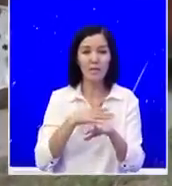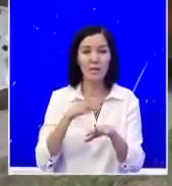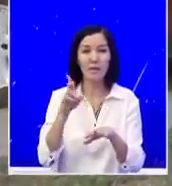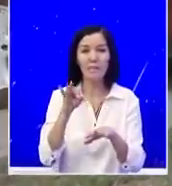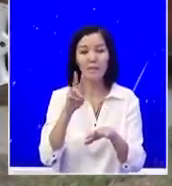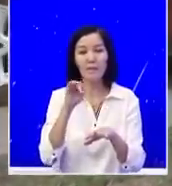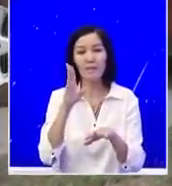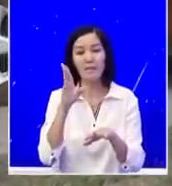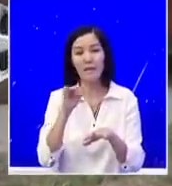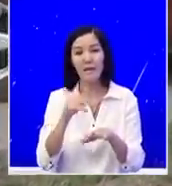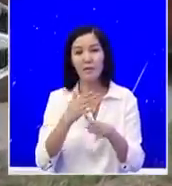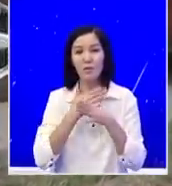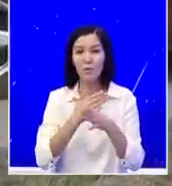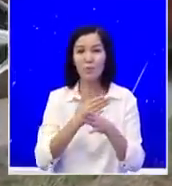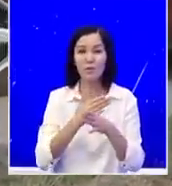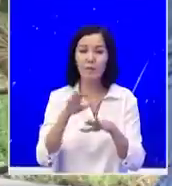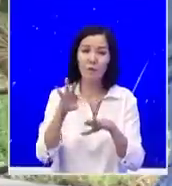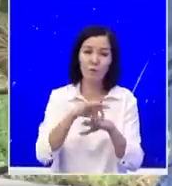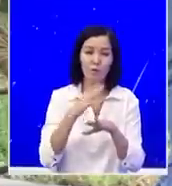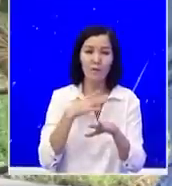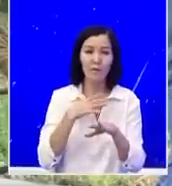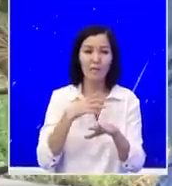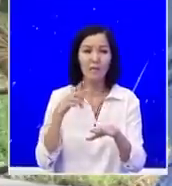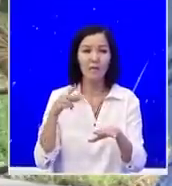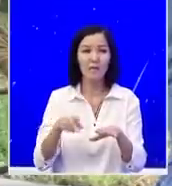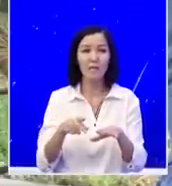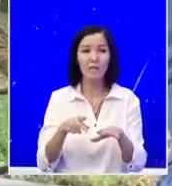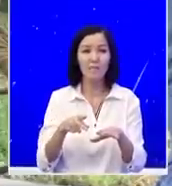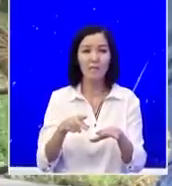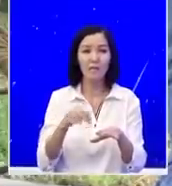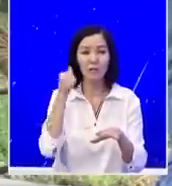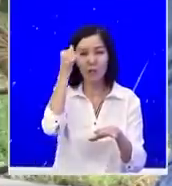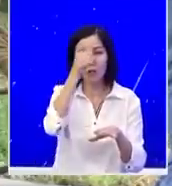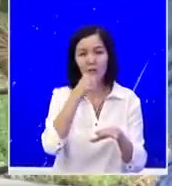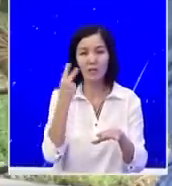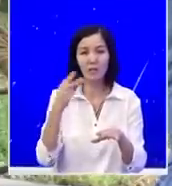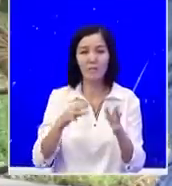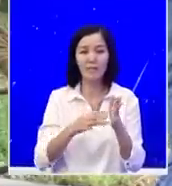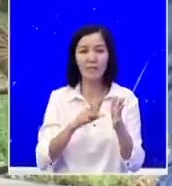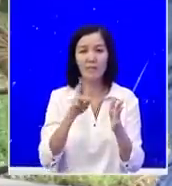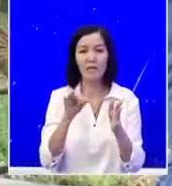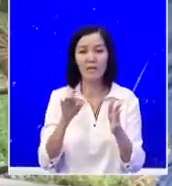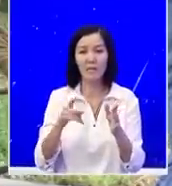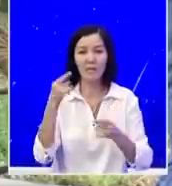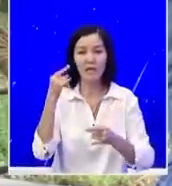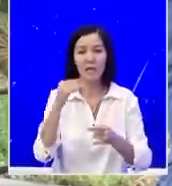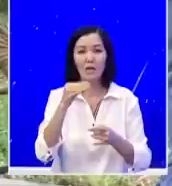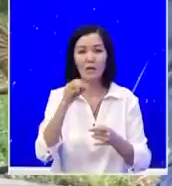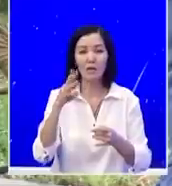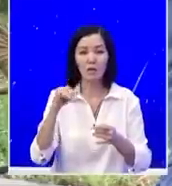Бейсен ағаның араласуымен шаңырақ көтерді. 2010 жылы 28-ші қаңтарда мен Жетсу телеарнасына